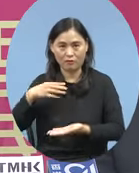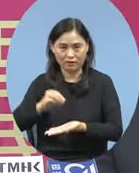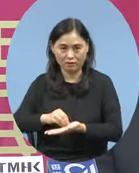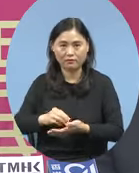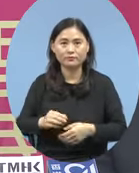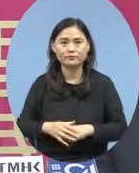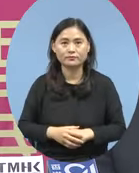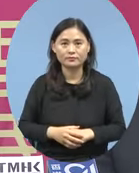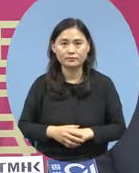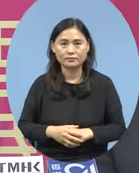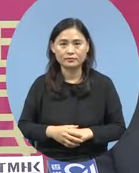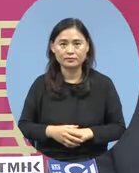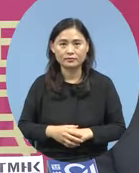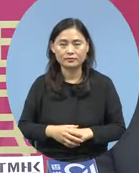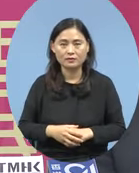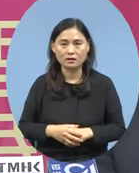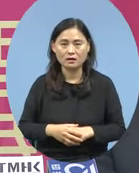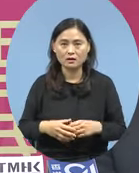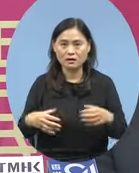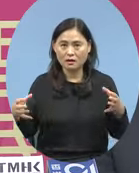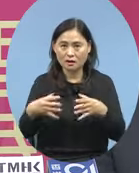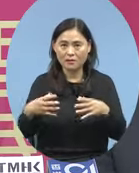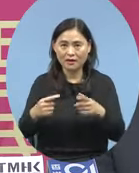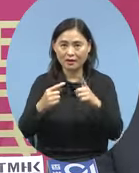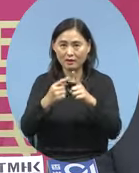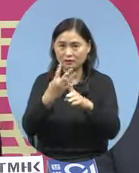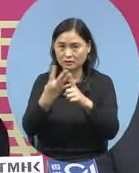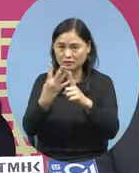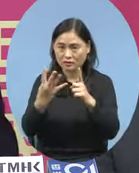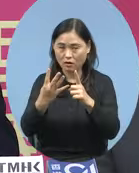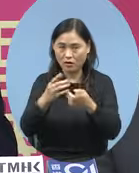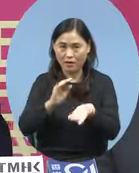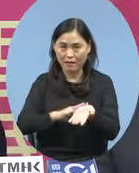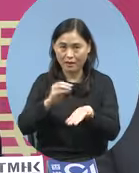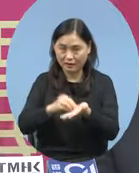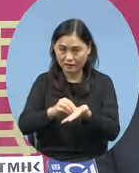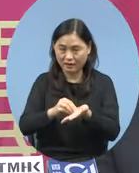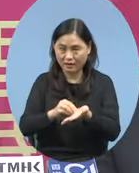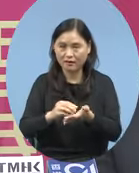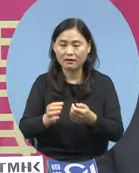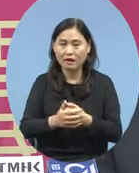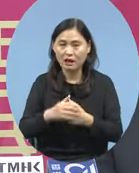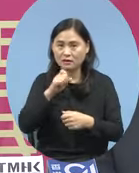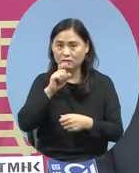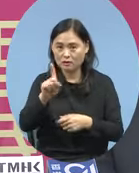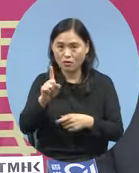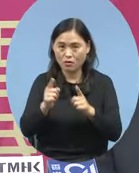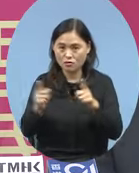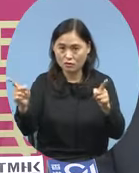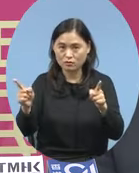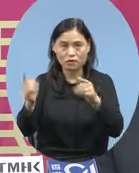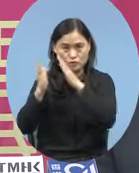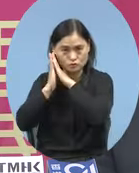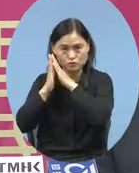定。咁所以喺總共14名嘅確診個案當中咧，有一位係長居武漢